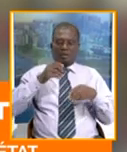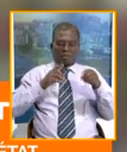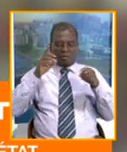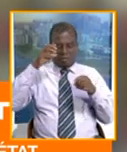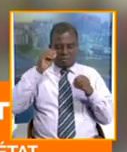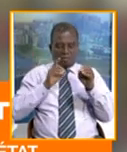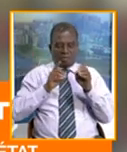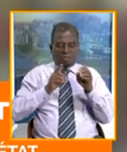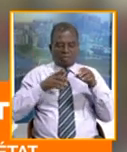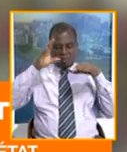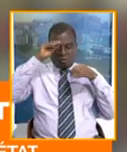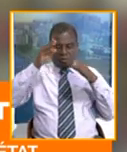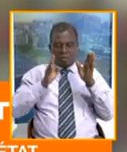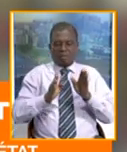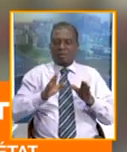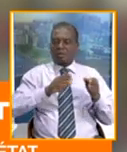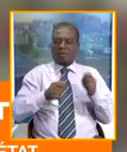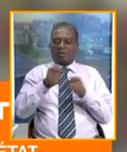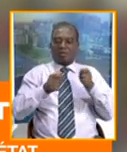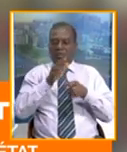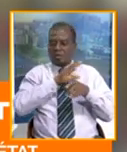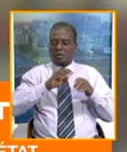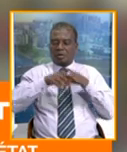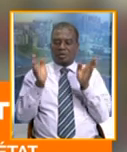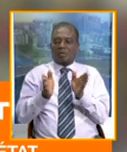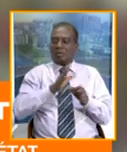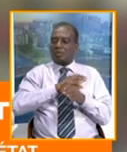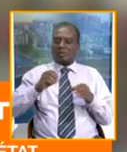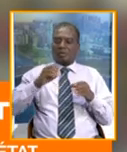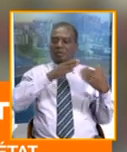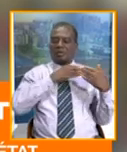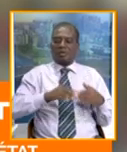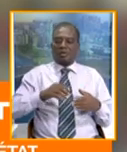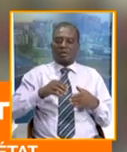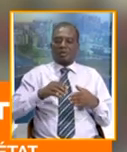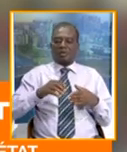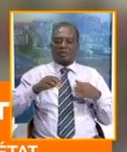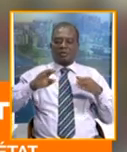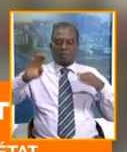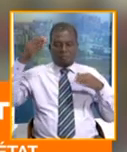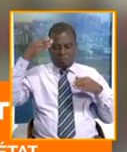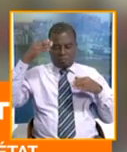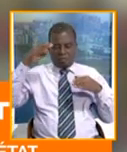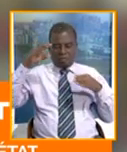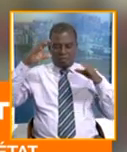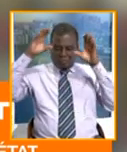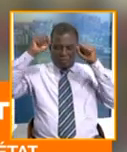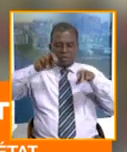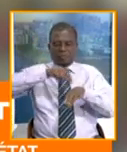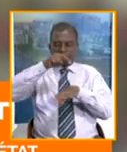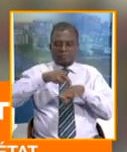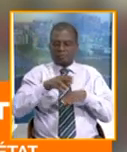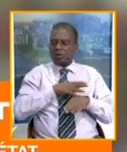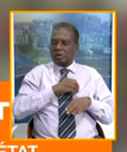général, directeur général de la police nationale. Monsieur le chef d'état-major particulier du président de la République. Monsieur le directeur général